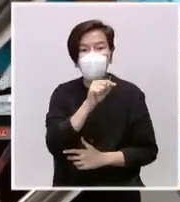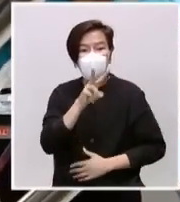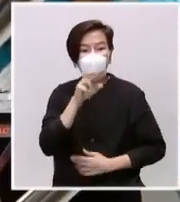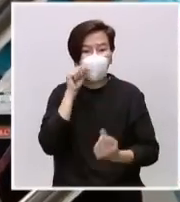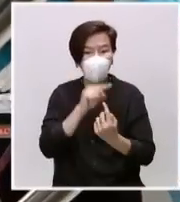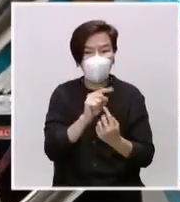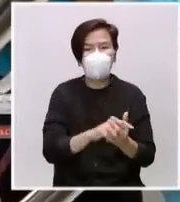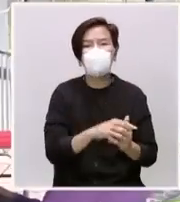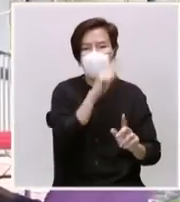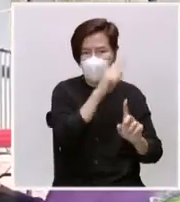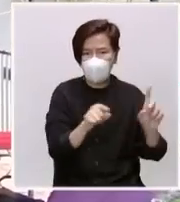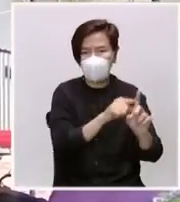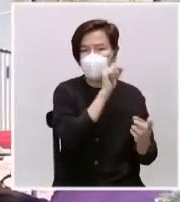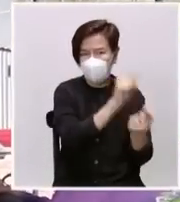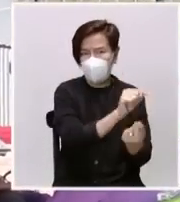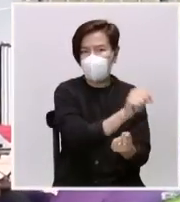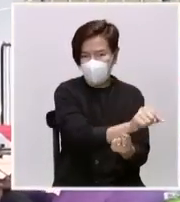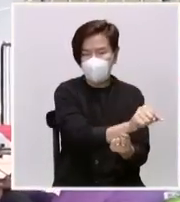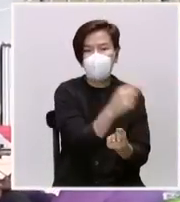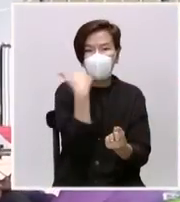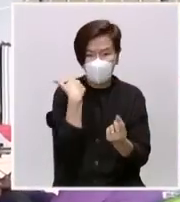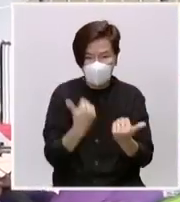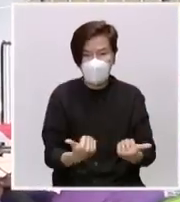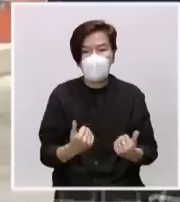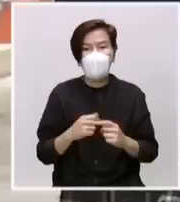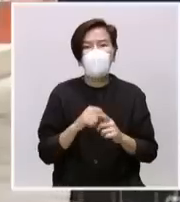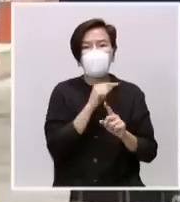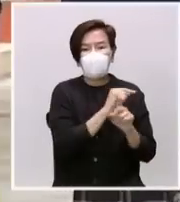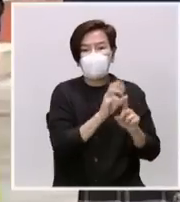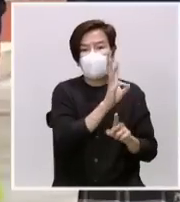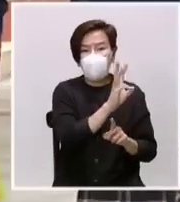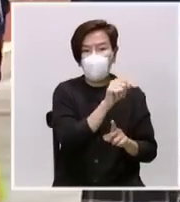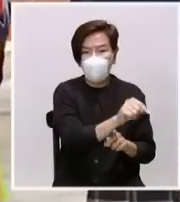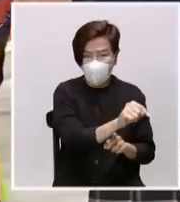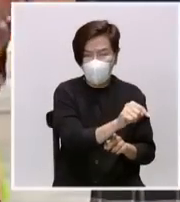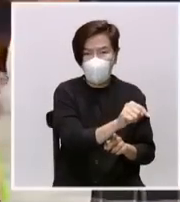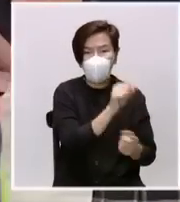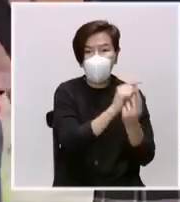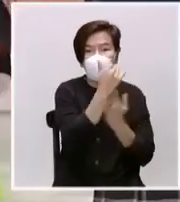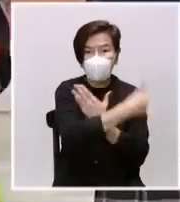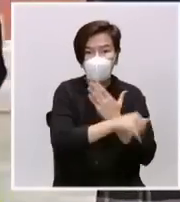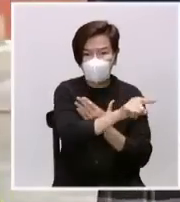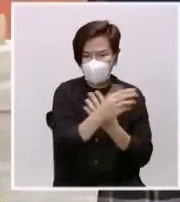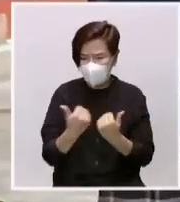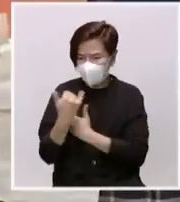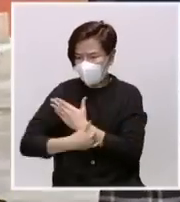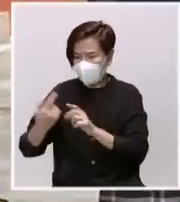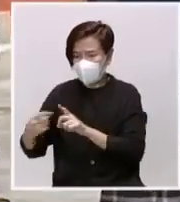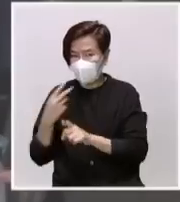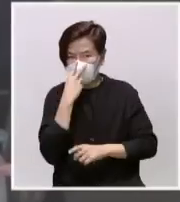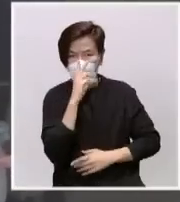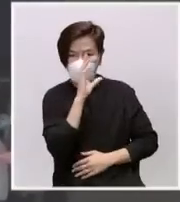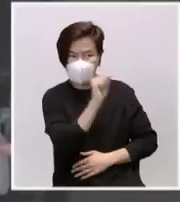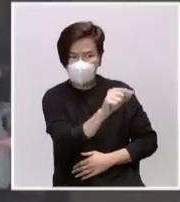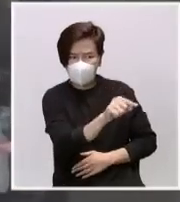าเพิ่มสูงขึ้นพบว่ามีผู้ป่วยสายพันธุ์นี้ร้อยละ6จากจำนวนผู้ติดเชื้อทั้งหมดทำให้หลายประเทศอยู่ระหว่างการจับตาม